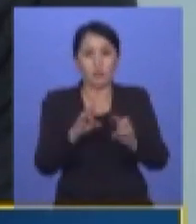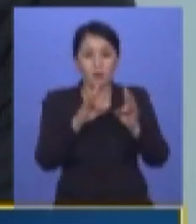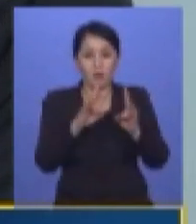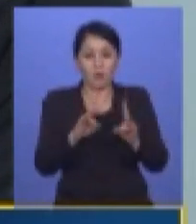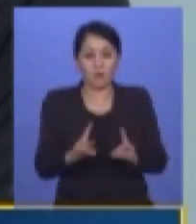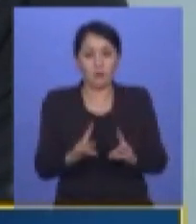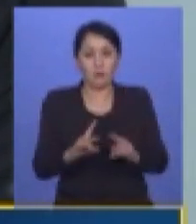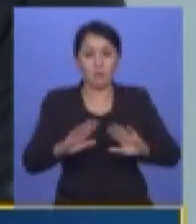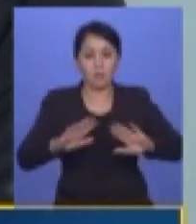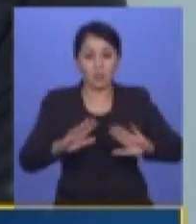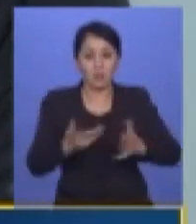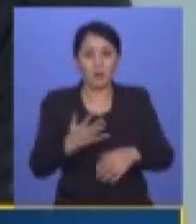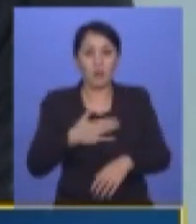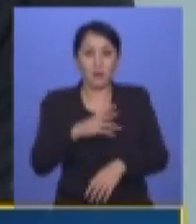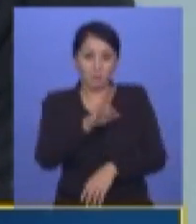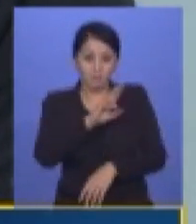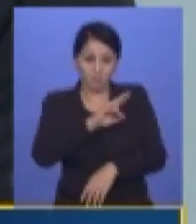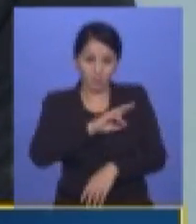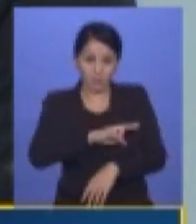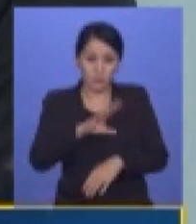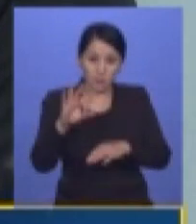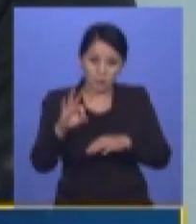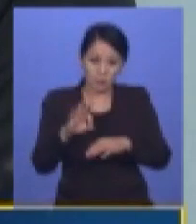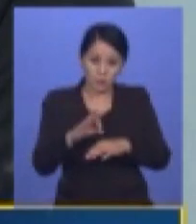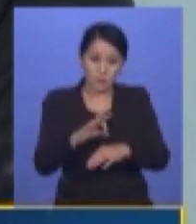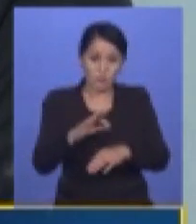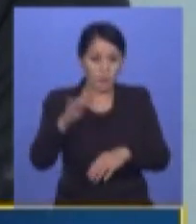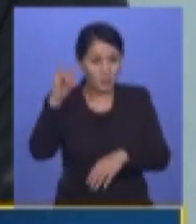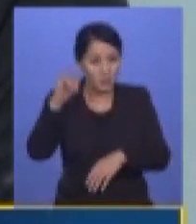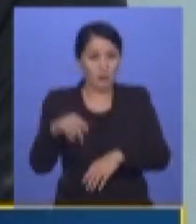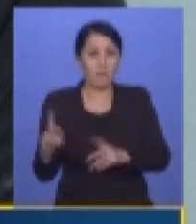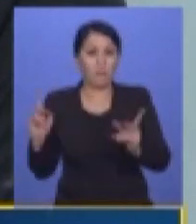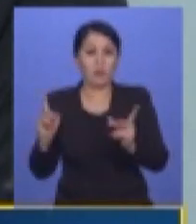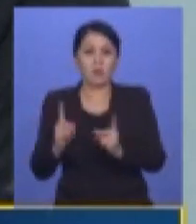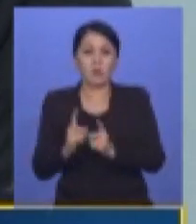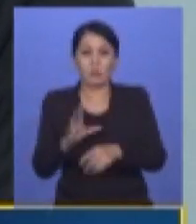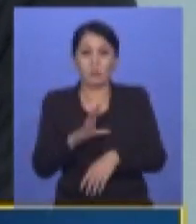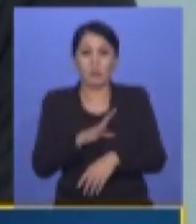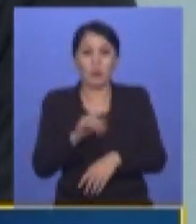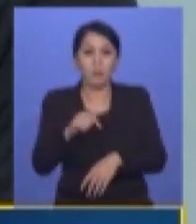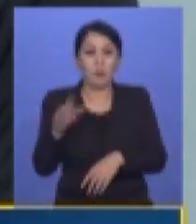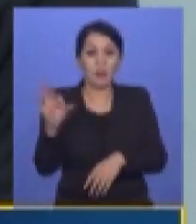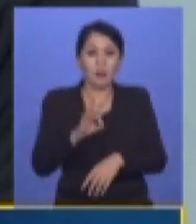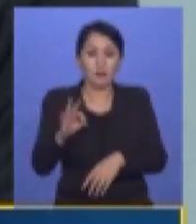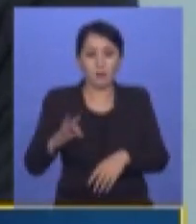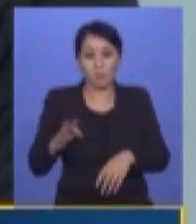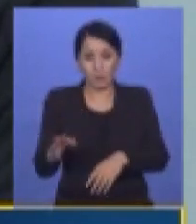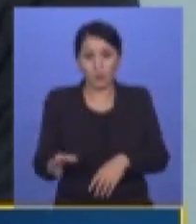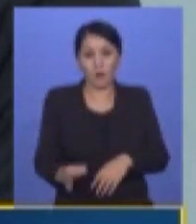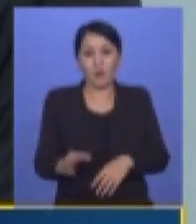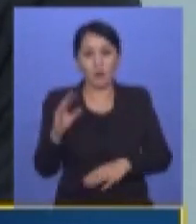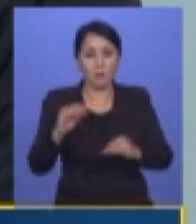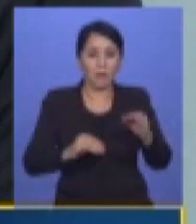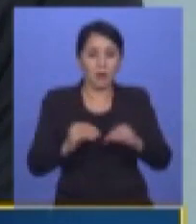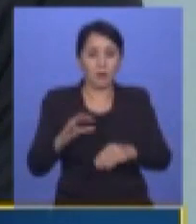оқиға алып келді. Мен жұмыста болғанмын, жолдасым сиырлар келіп, соларды қамауға кеткен. Сол сәтте ұлым құрылғыны қосып қалған.